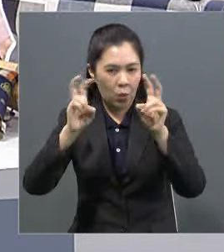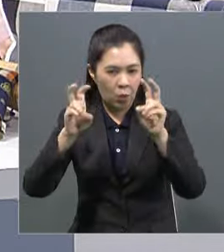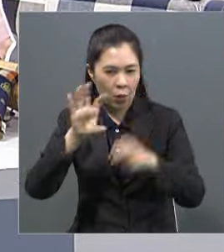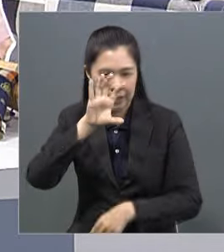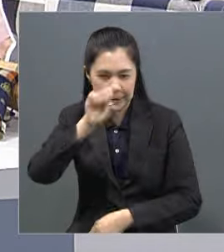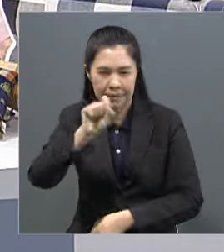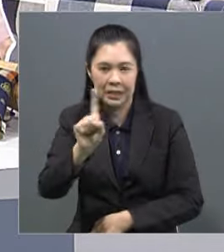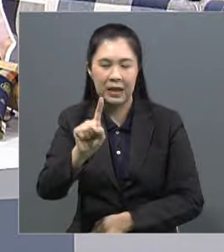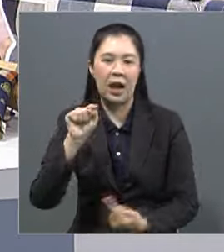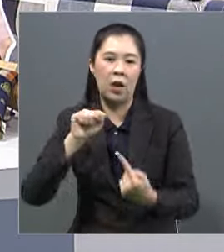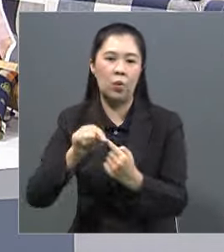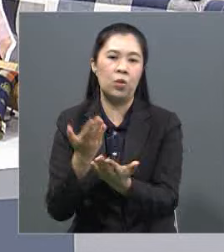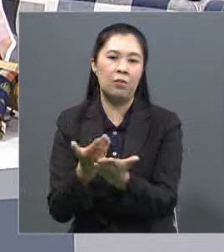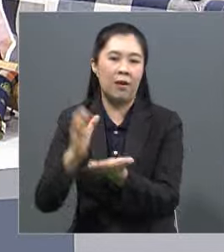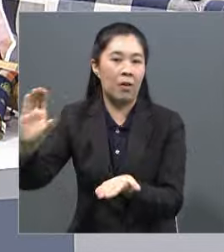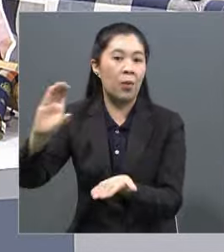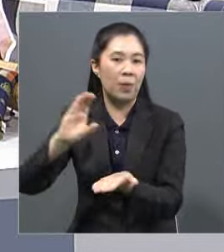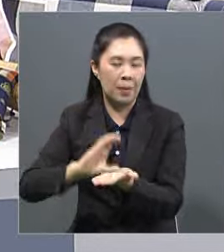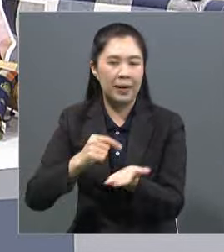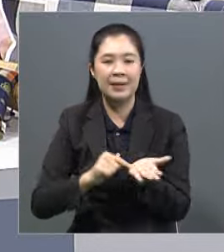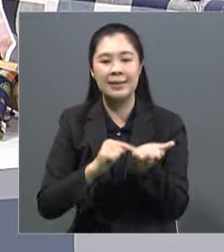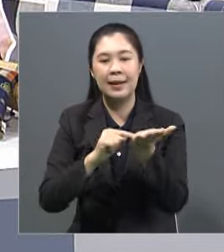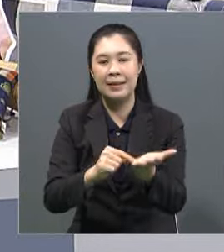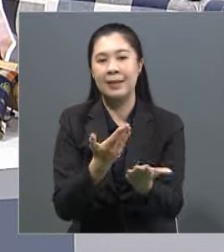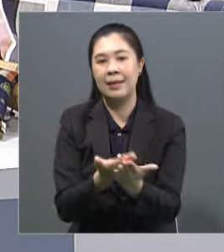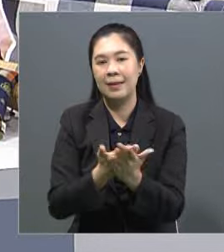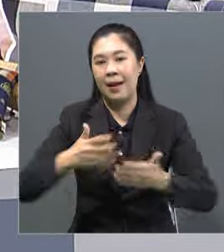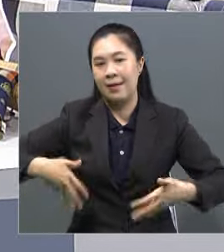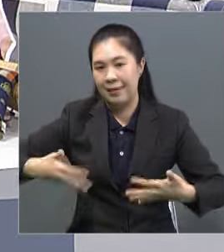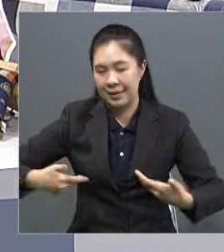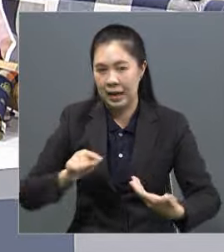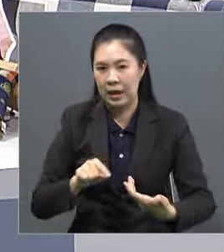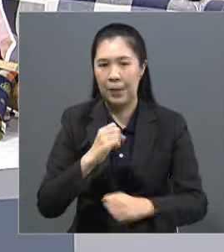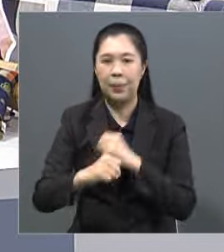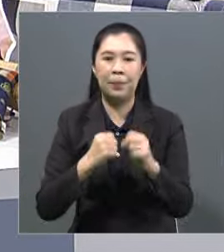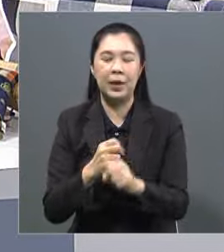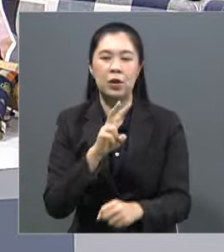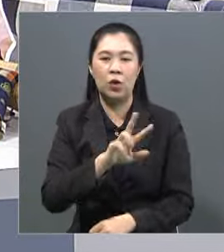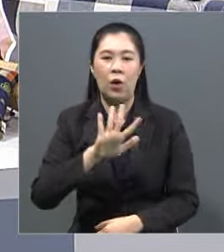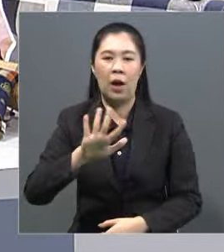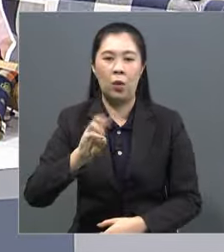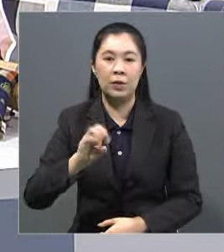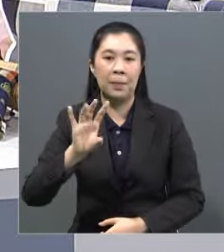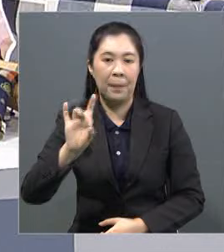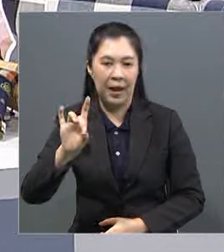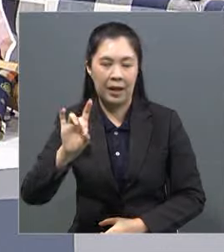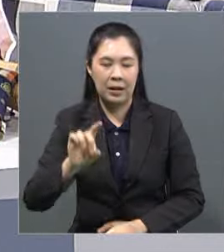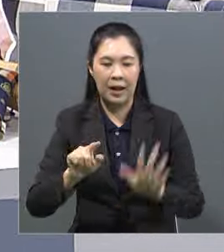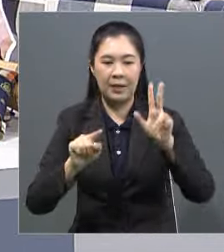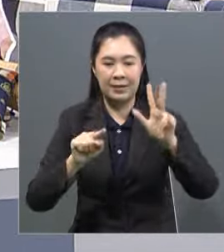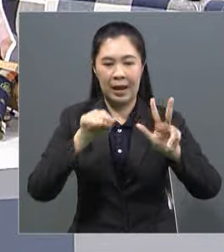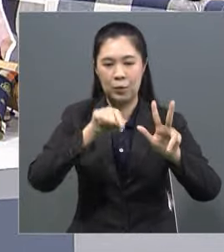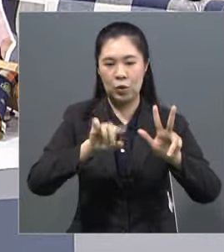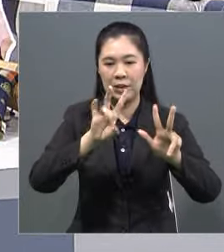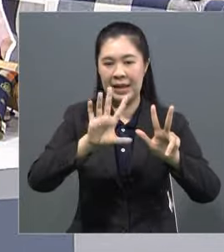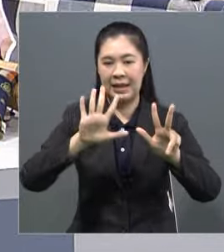ๆเลยก็คือสำนักงบประมาณได้เสนอเพิ่มกรอบวงเงินรายจ่ายประจำปีงบประมาณ2568เป็น 3.752 ล้านล้าน